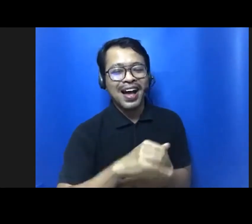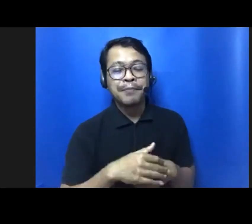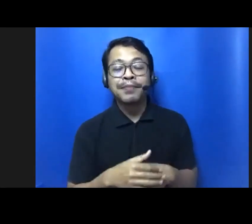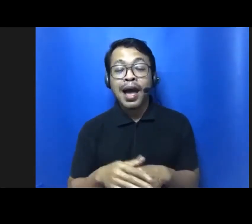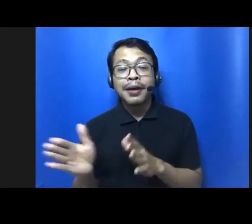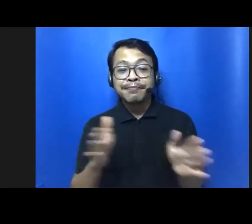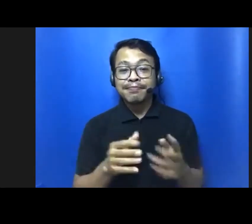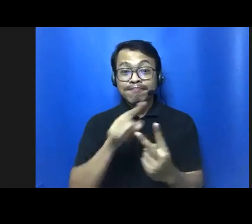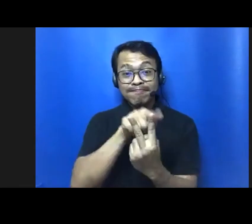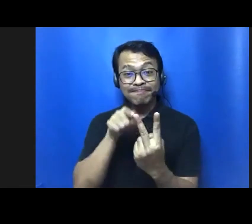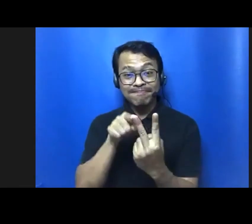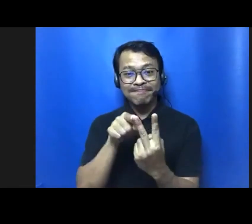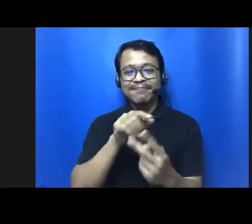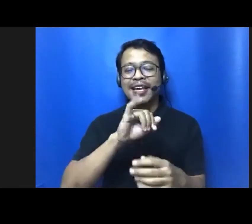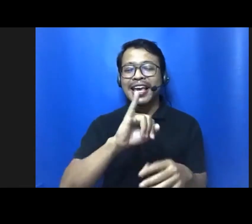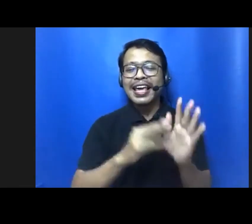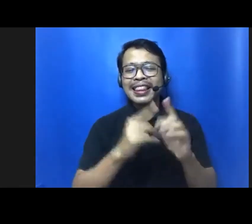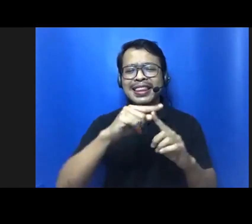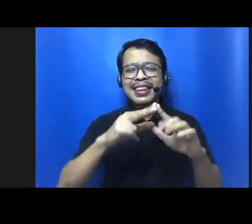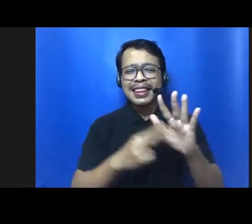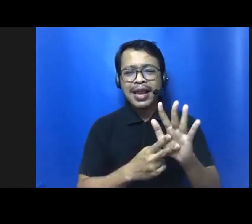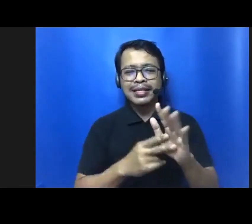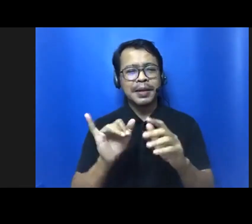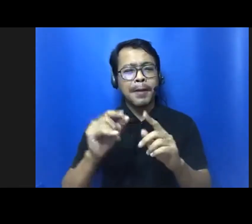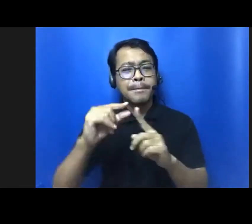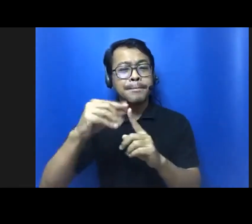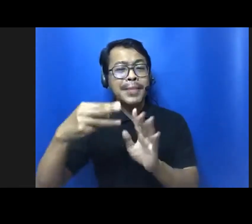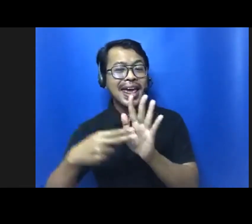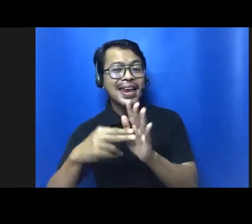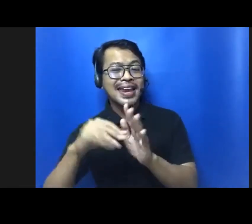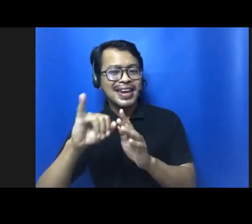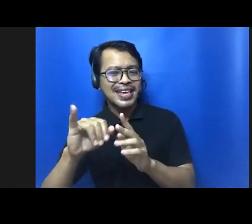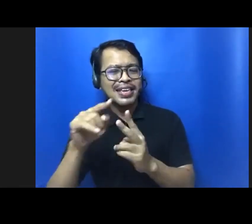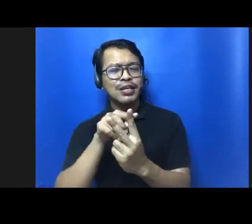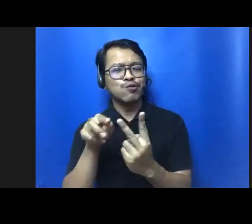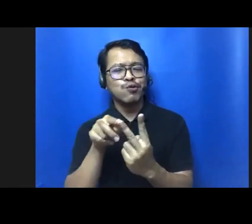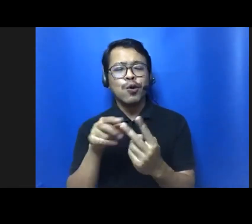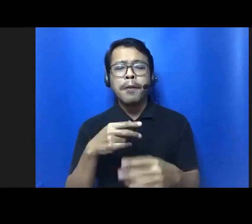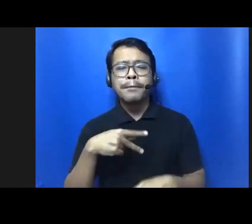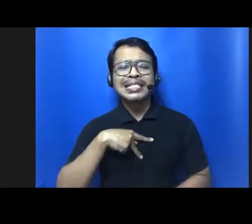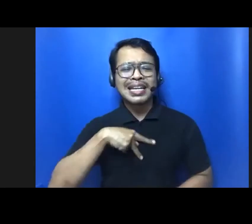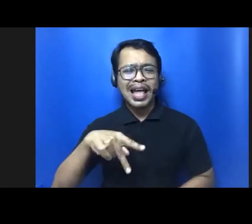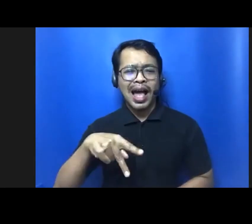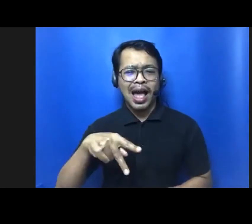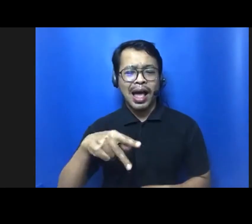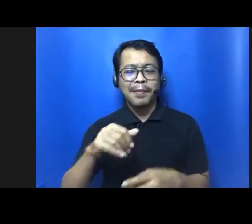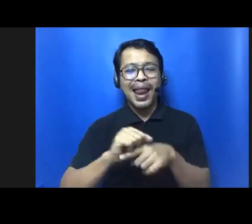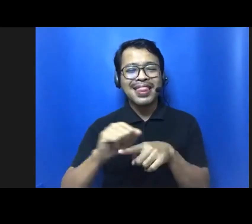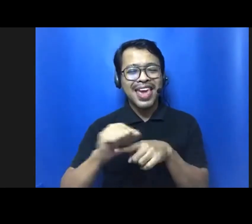anak peserta pelatihan dari kami yang kita latih beberapa bulan yang